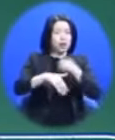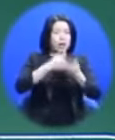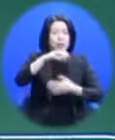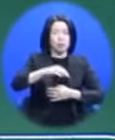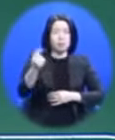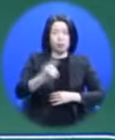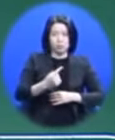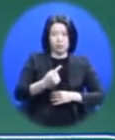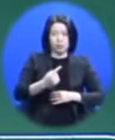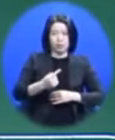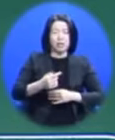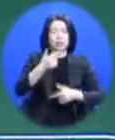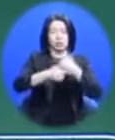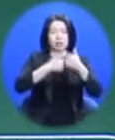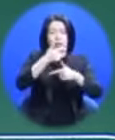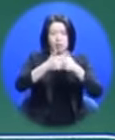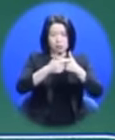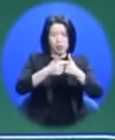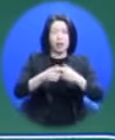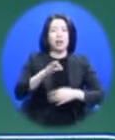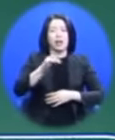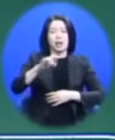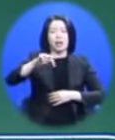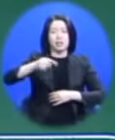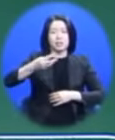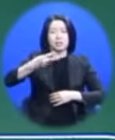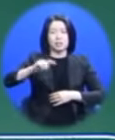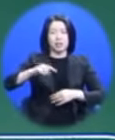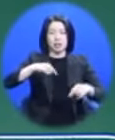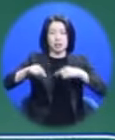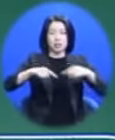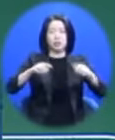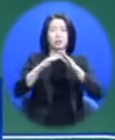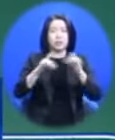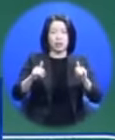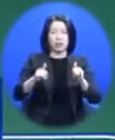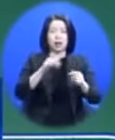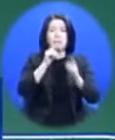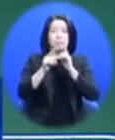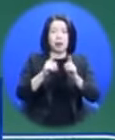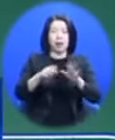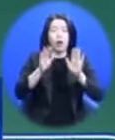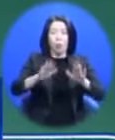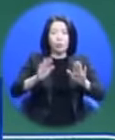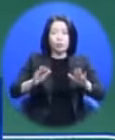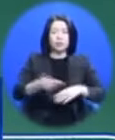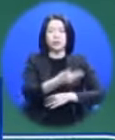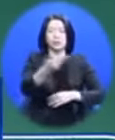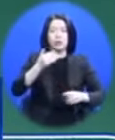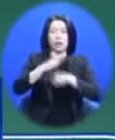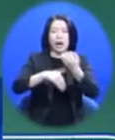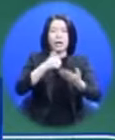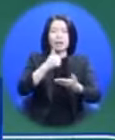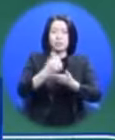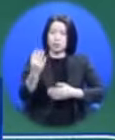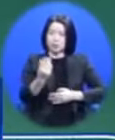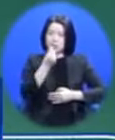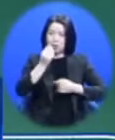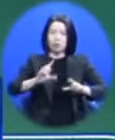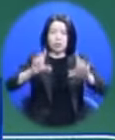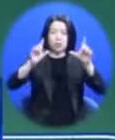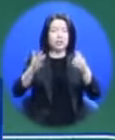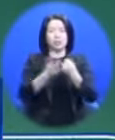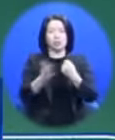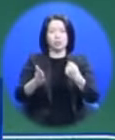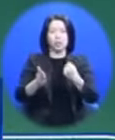그리고 지도자들이 그렇게 이야기합니다. 오늘은 너희 하나님 여호와의 성일이니 슬퍼하지 말라 울지